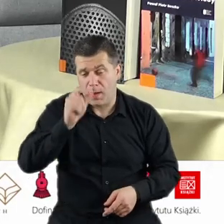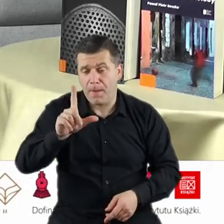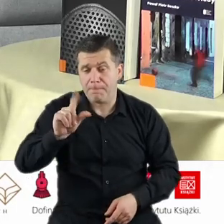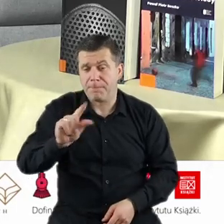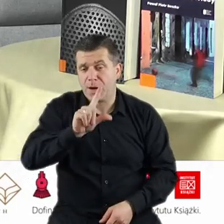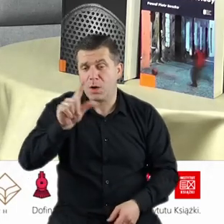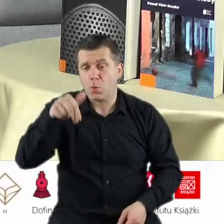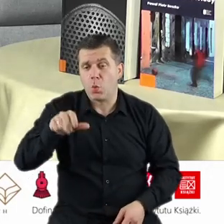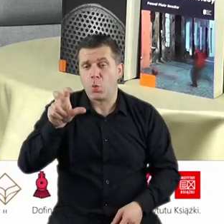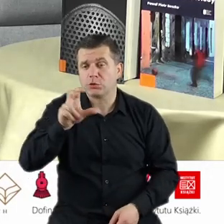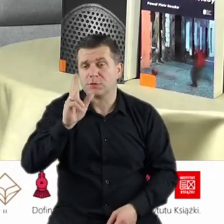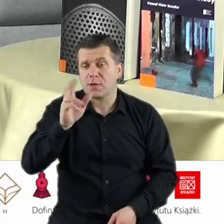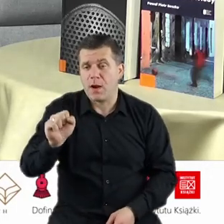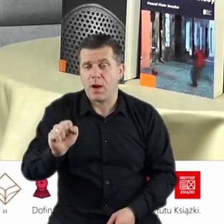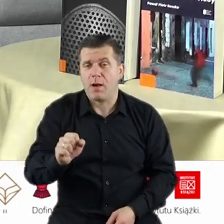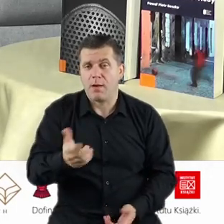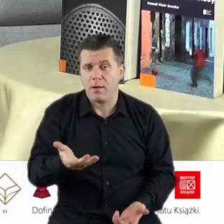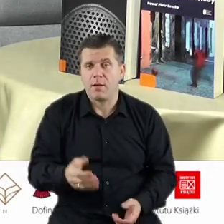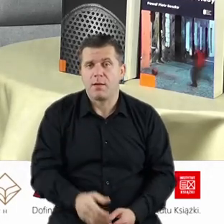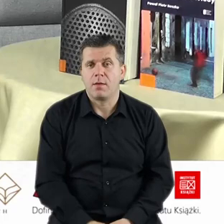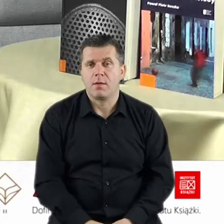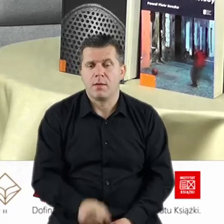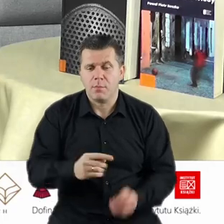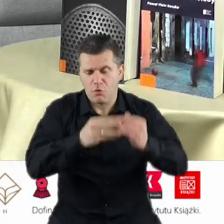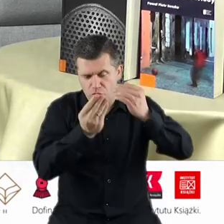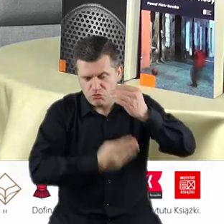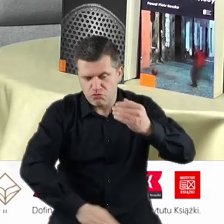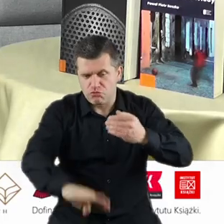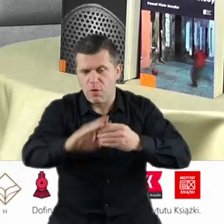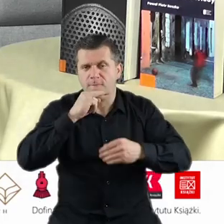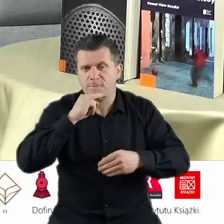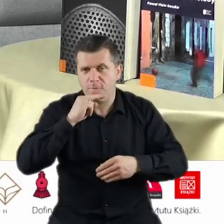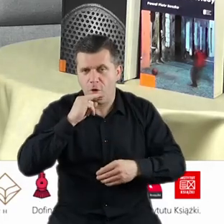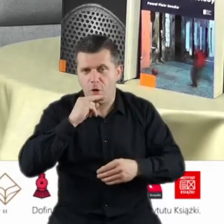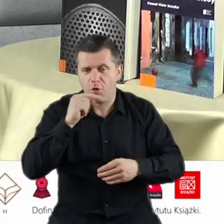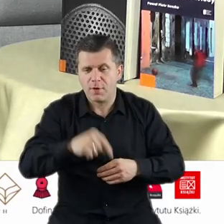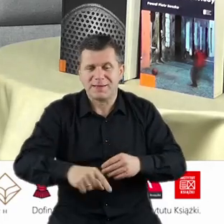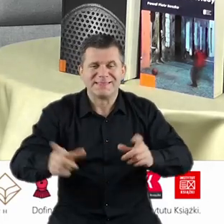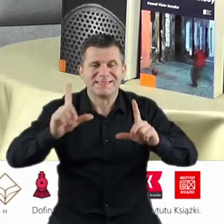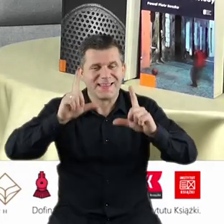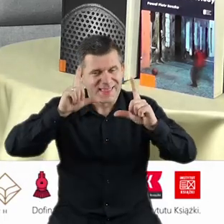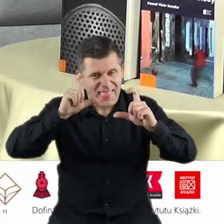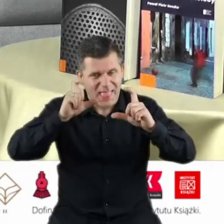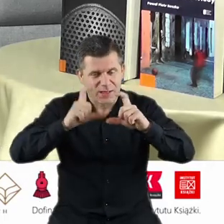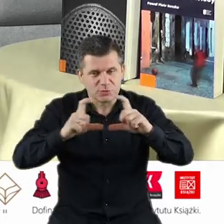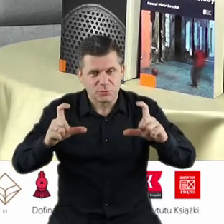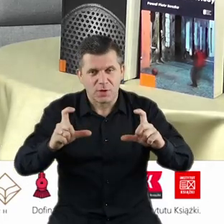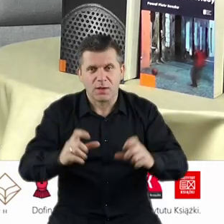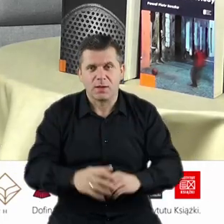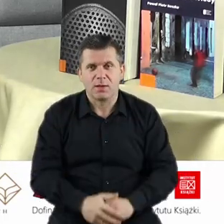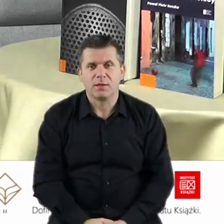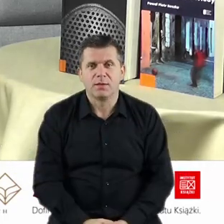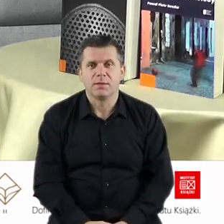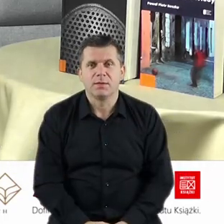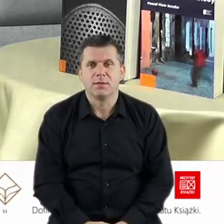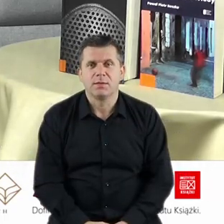I to jest właśnie pouczka. Pouczka wyglądała tak, że był to dół z wodą i na tych zdjęciach,